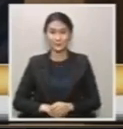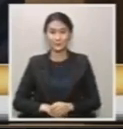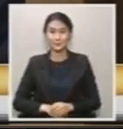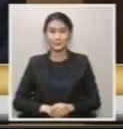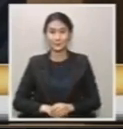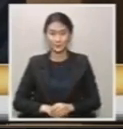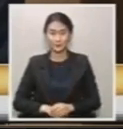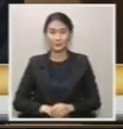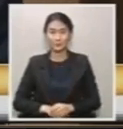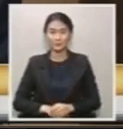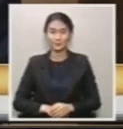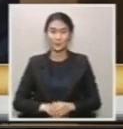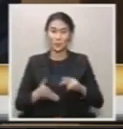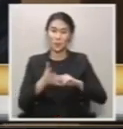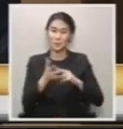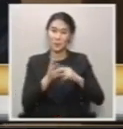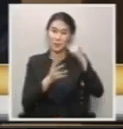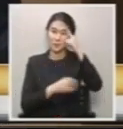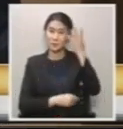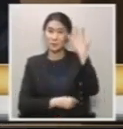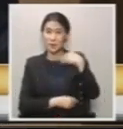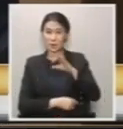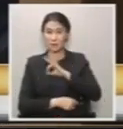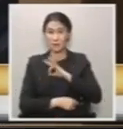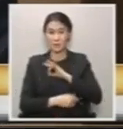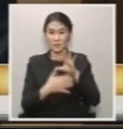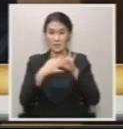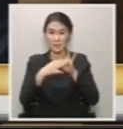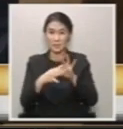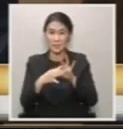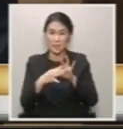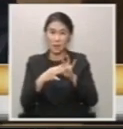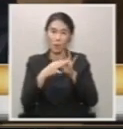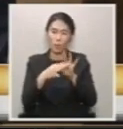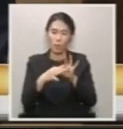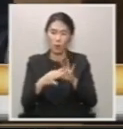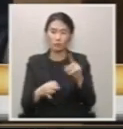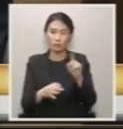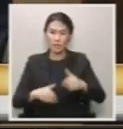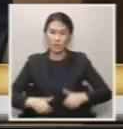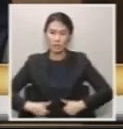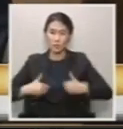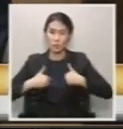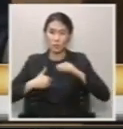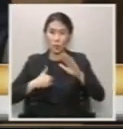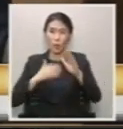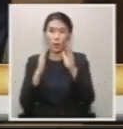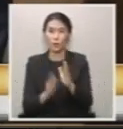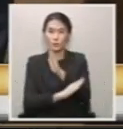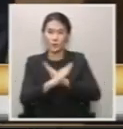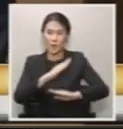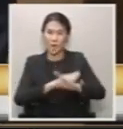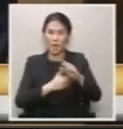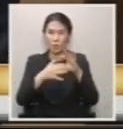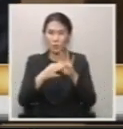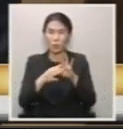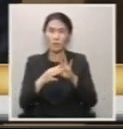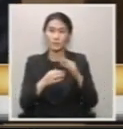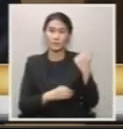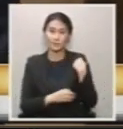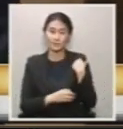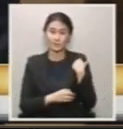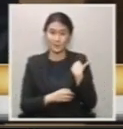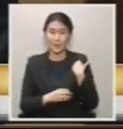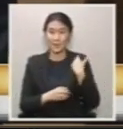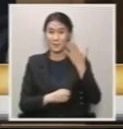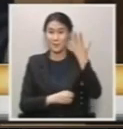ถามแล้วก็มีความห่วงใยสวัสดิภาพแล้วก็ชีวิตความเป็นอยู่ของคนพิการคำ